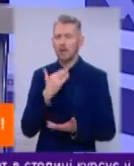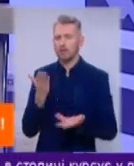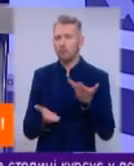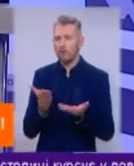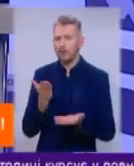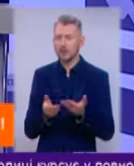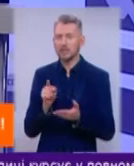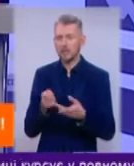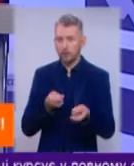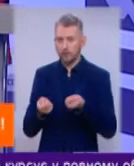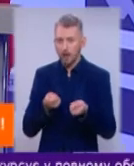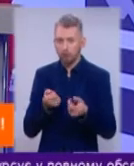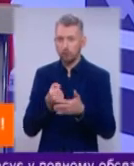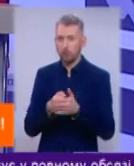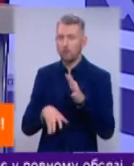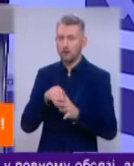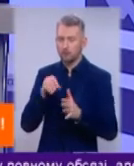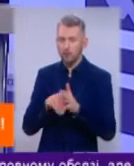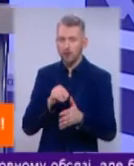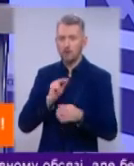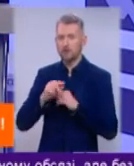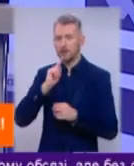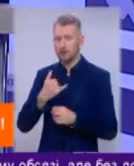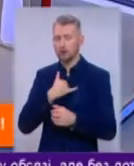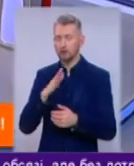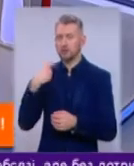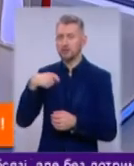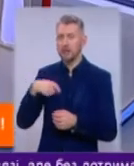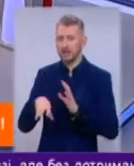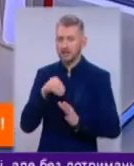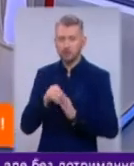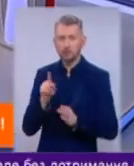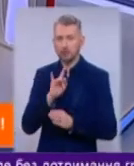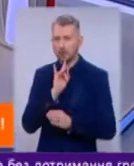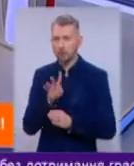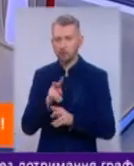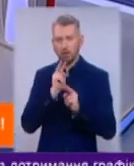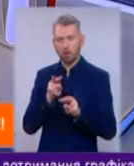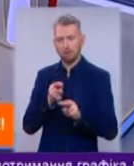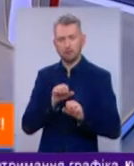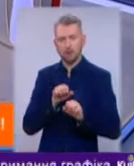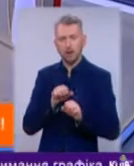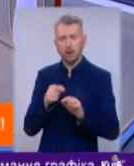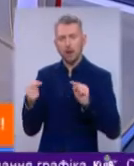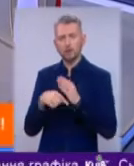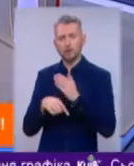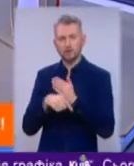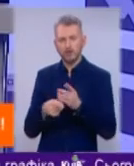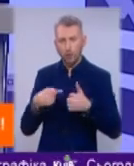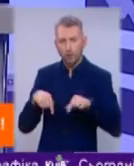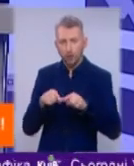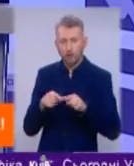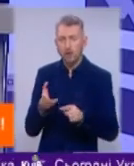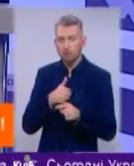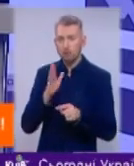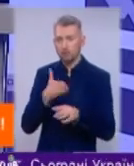з цією владою до виборів, там через рік у нас будуть президентські, що не буде смотрящих за антикорупційними органами, і ми хоч поволі, але